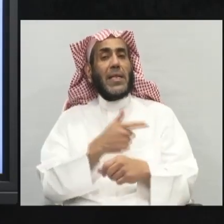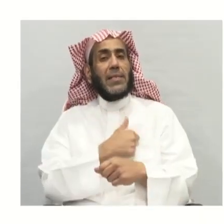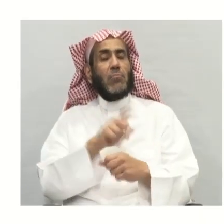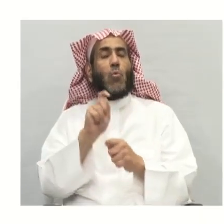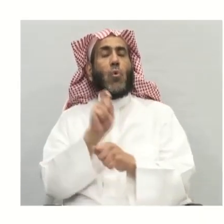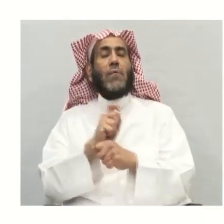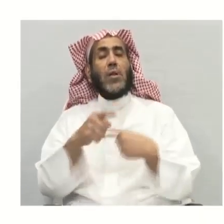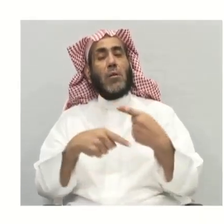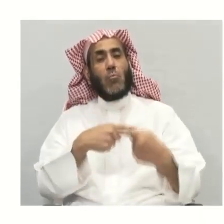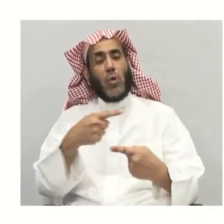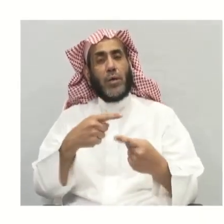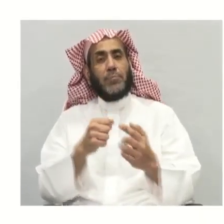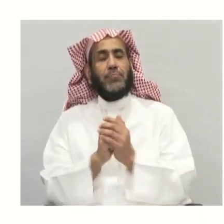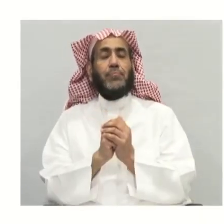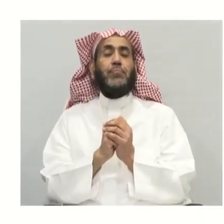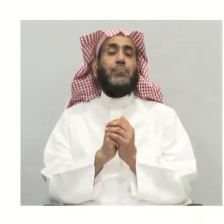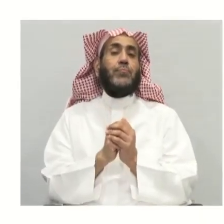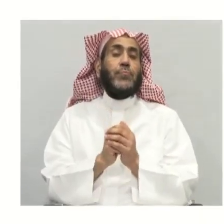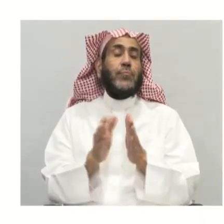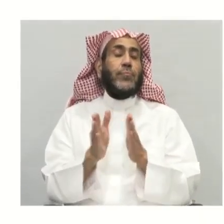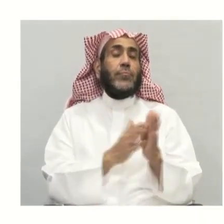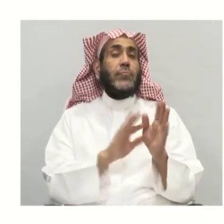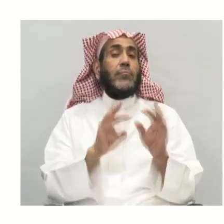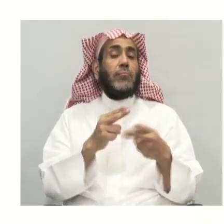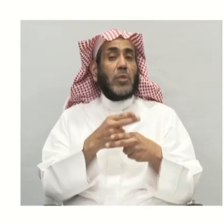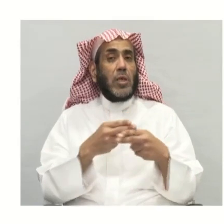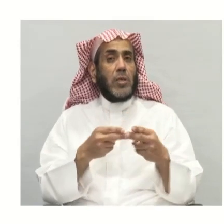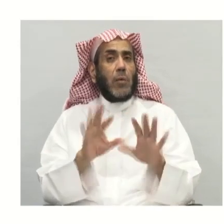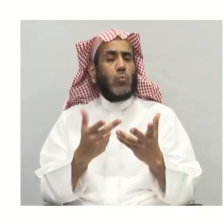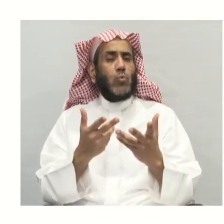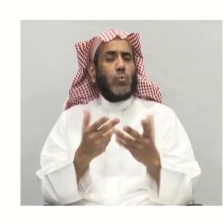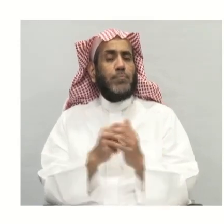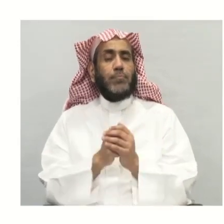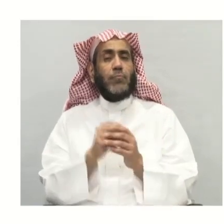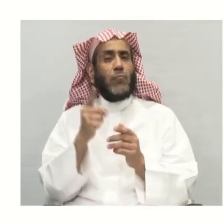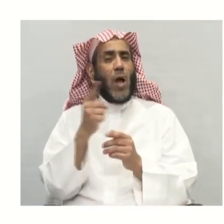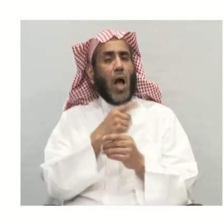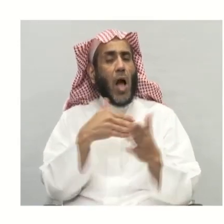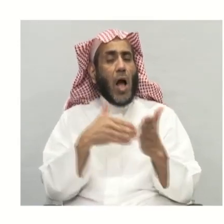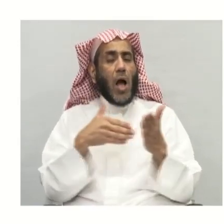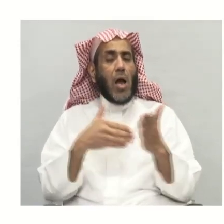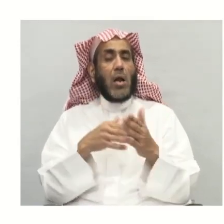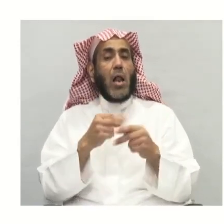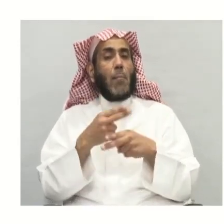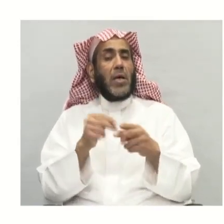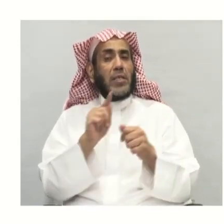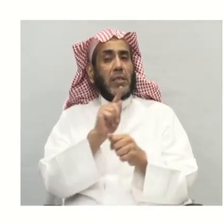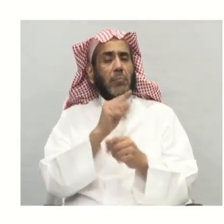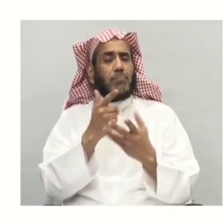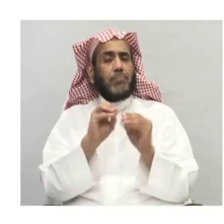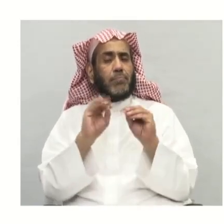المضارع علامات الاعراب علامات الاعراب